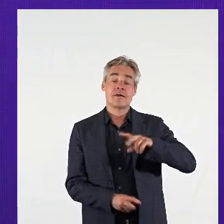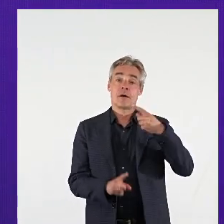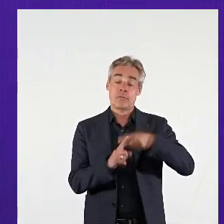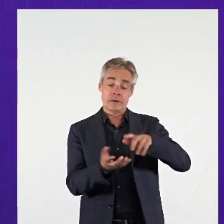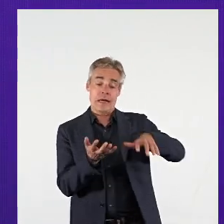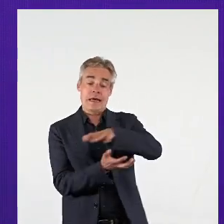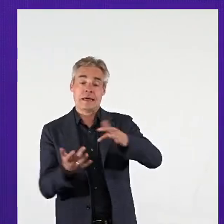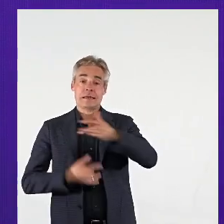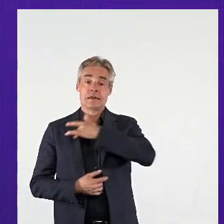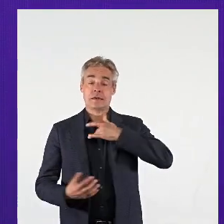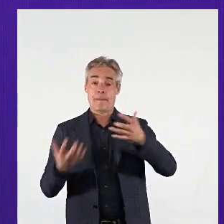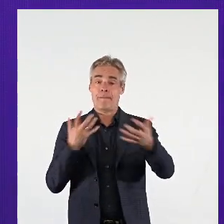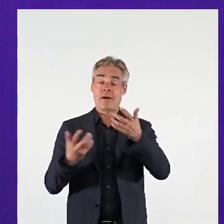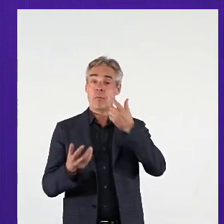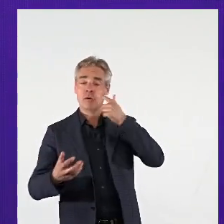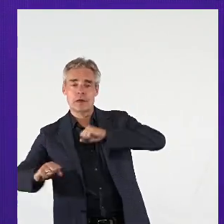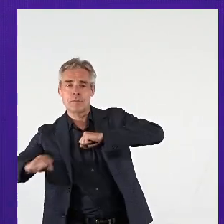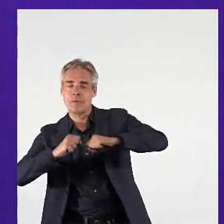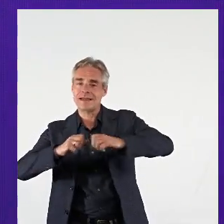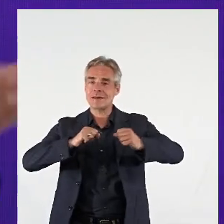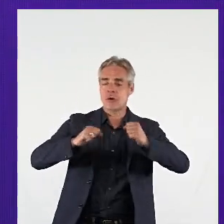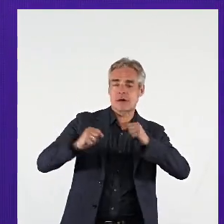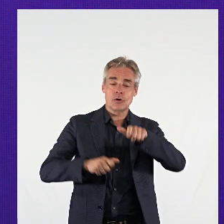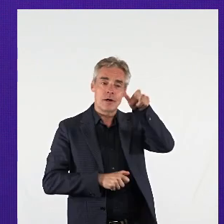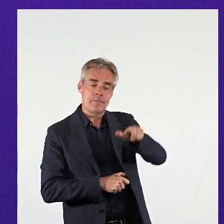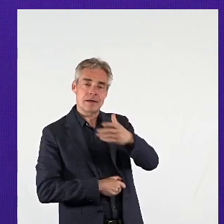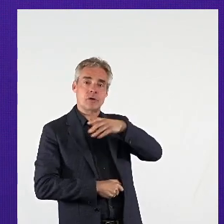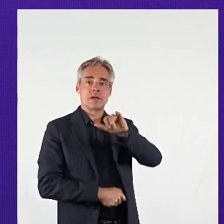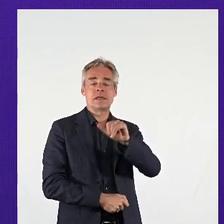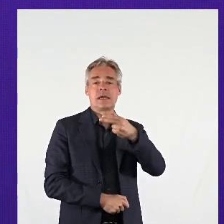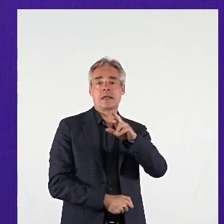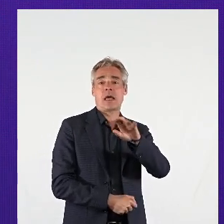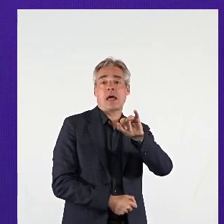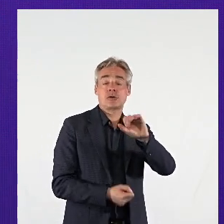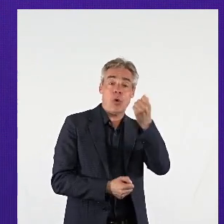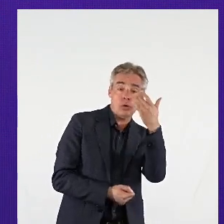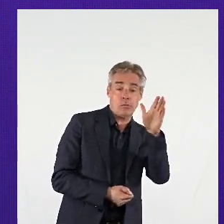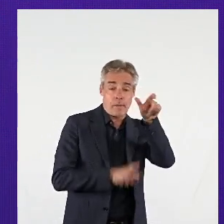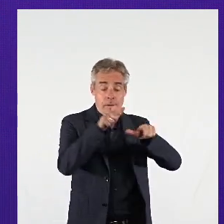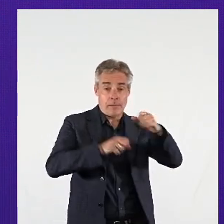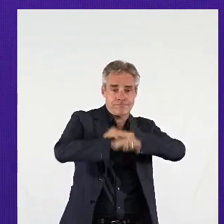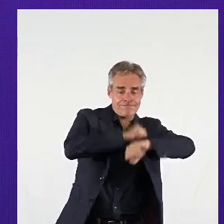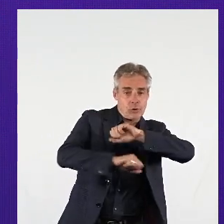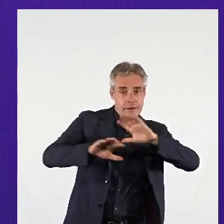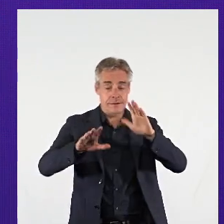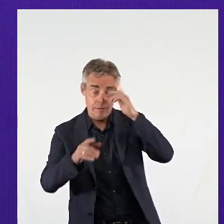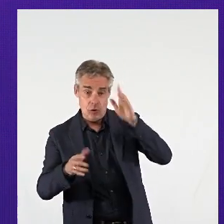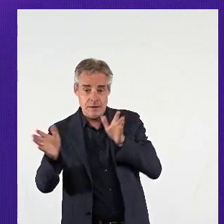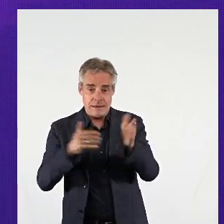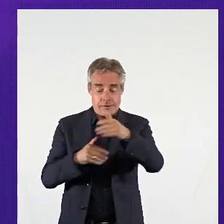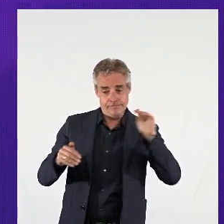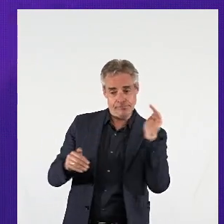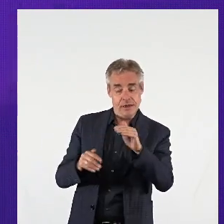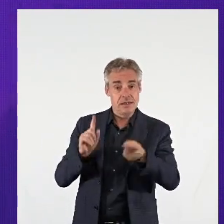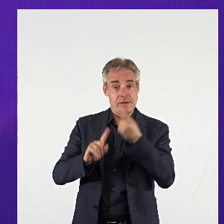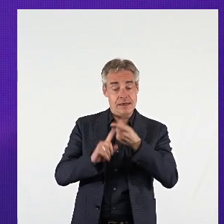beaucoup d'actions, beaucoup de mobilisations d'acteurs comme l'INRS et d'autres. On va en reparler autour pour essayer d'adresser ce secteur, sa